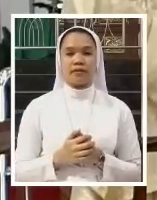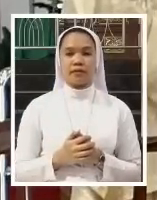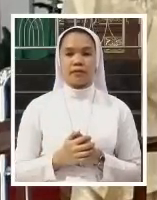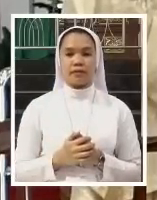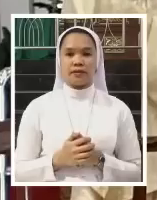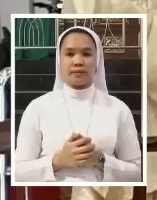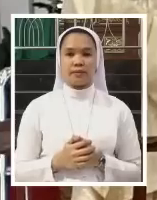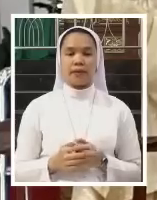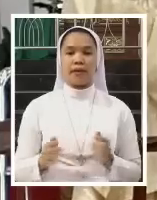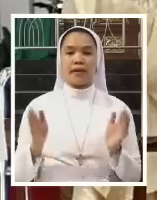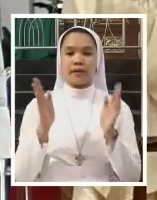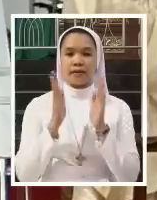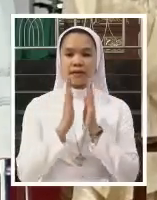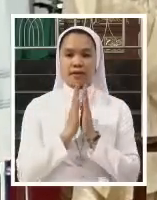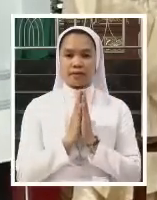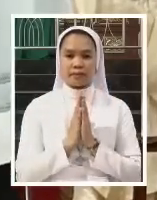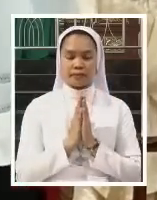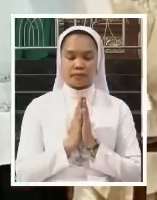Lord.